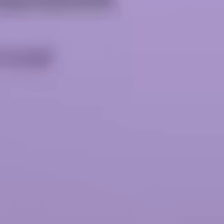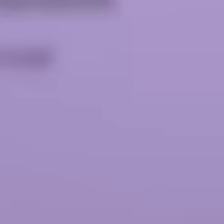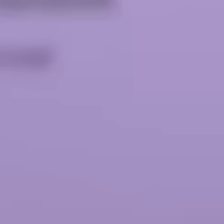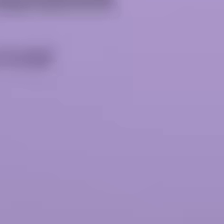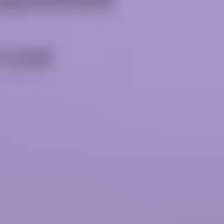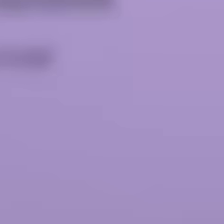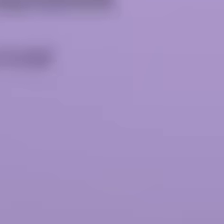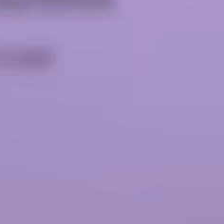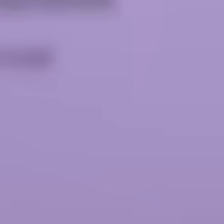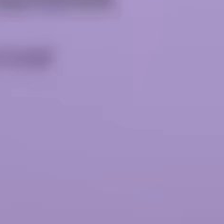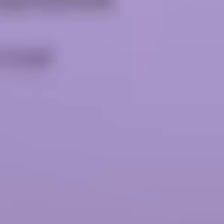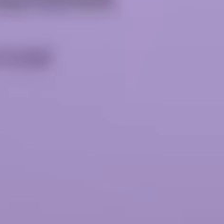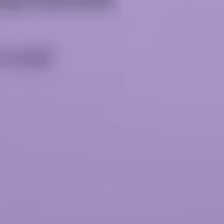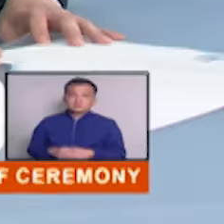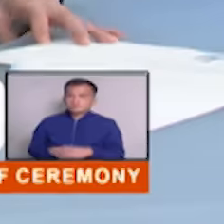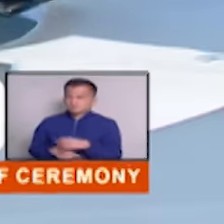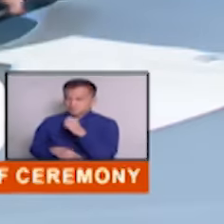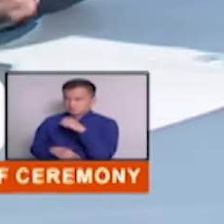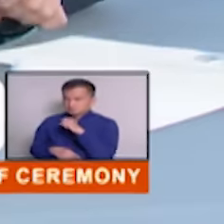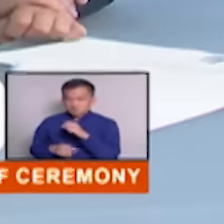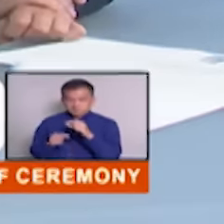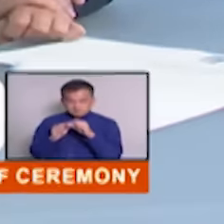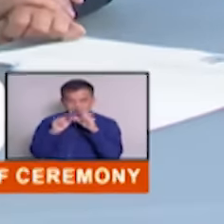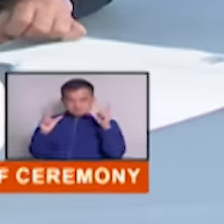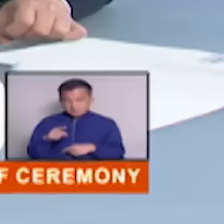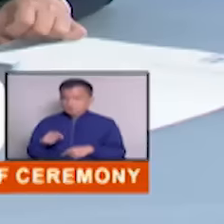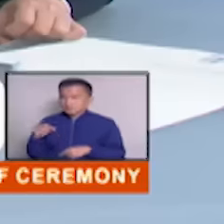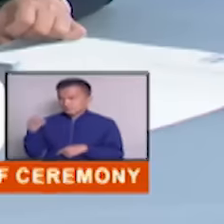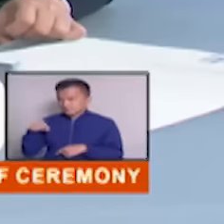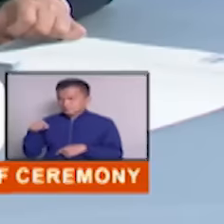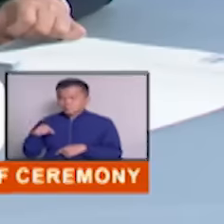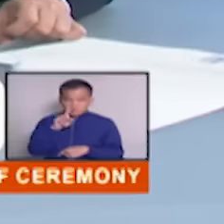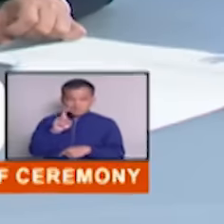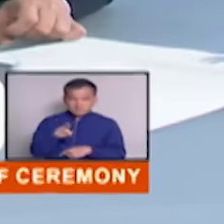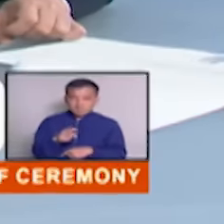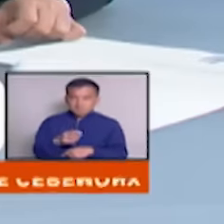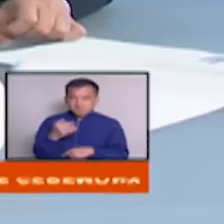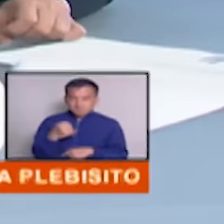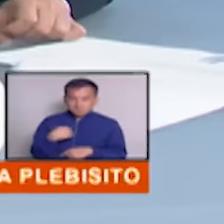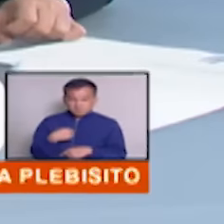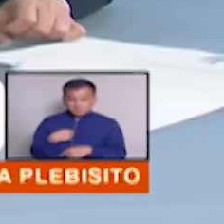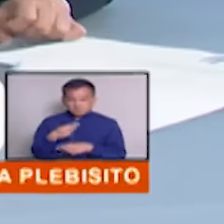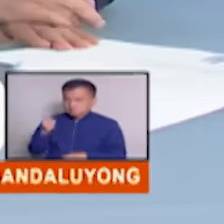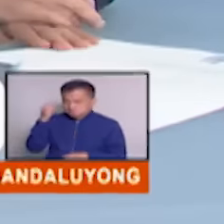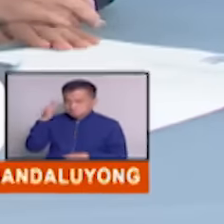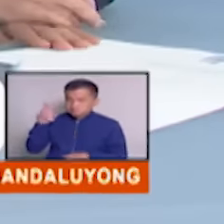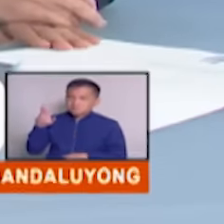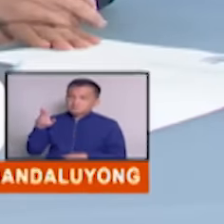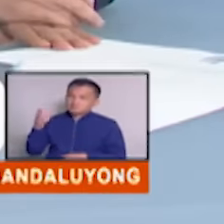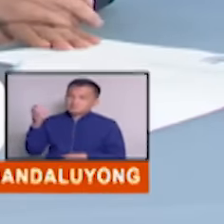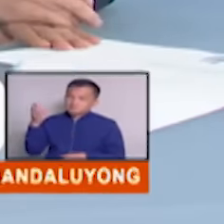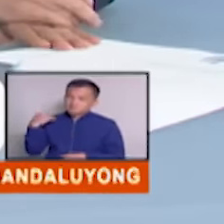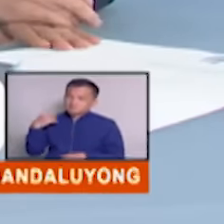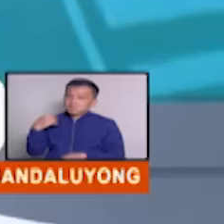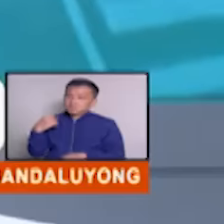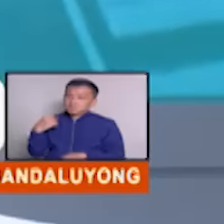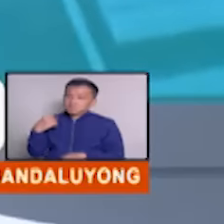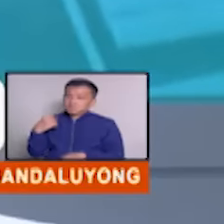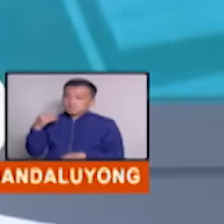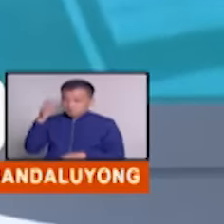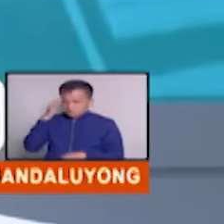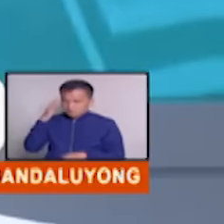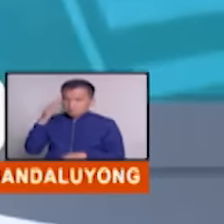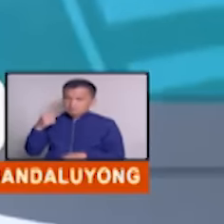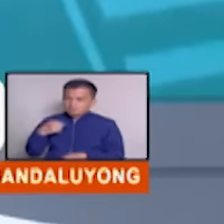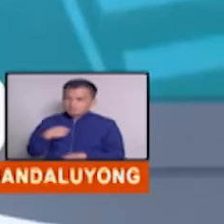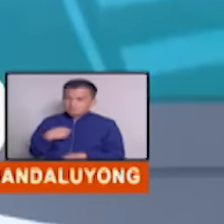ng 27 million. Yes, sir. Nagulat ka? Yes, sir. Hindi mo tinanong bakit niyo po ako pinapipirma niyan? Noon pa po kasi, alam ko na